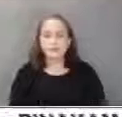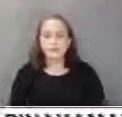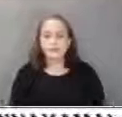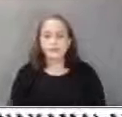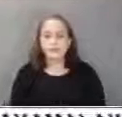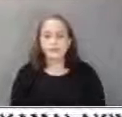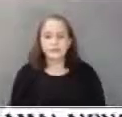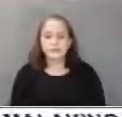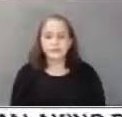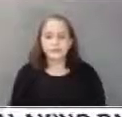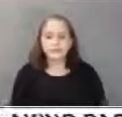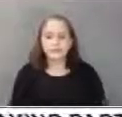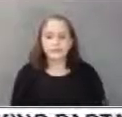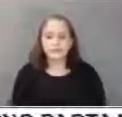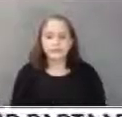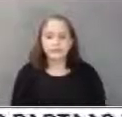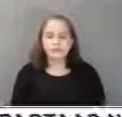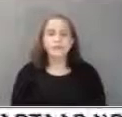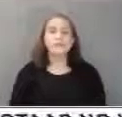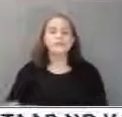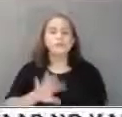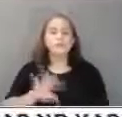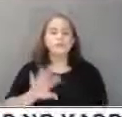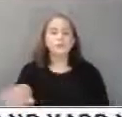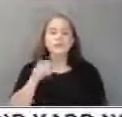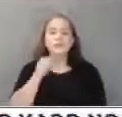sa robbery hold-up sa BGC,